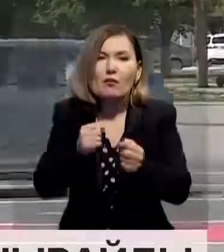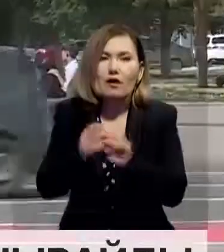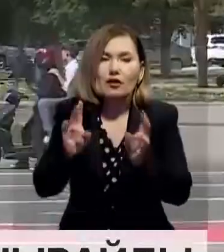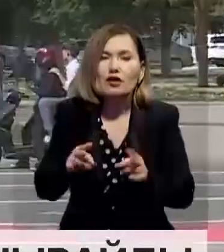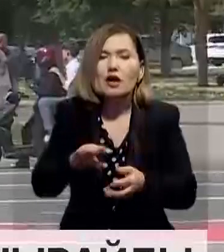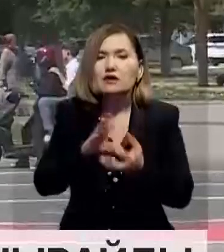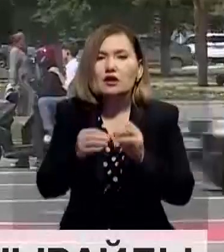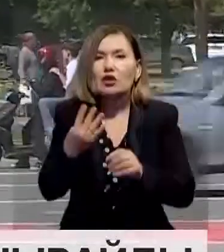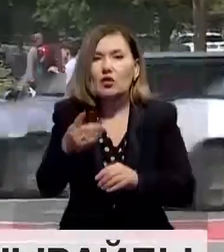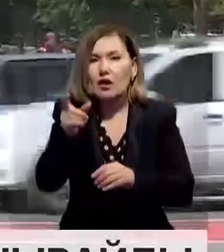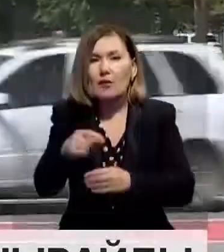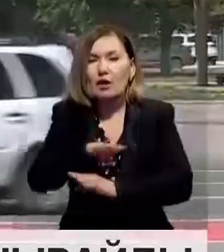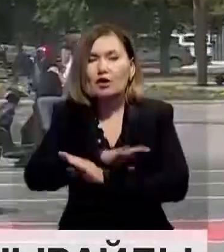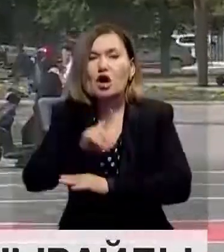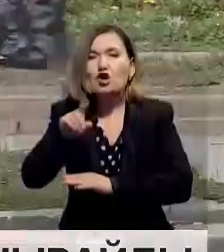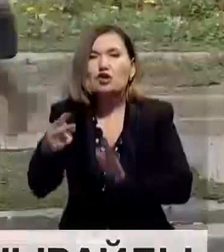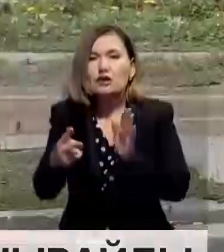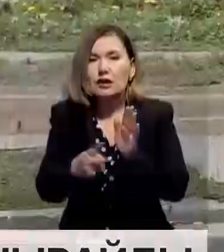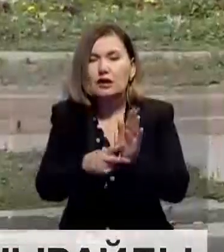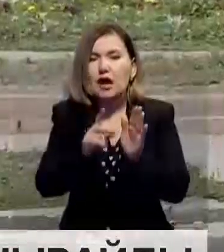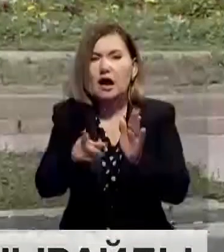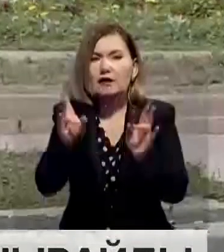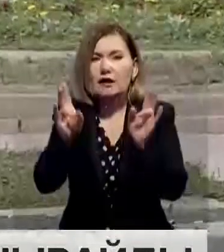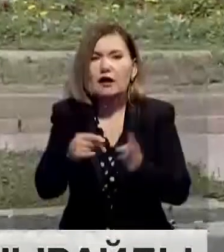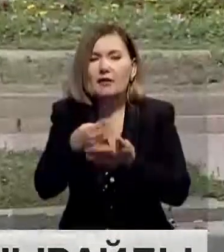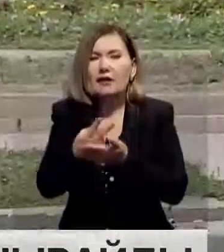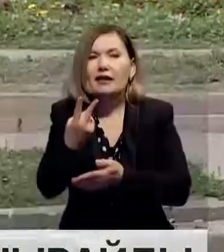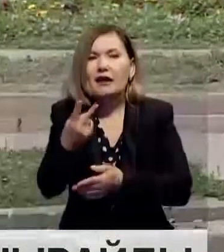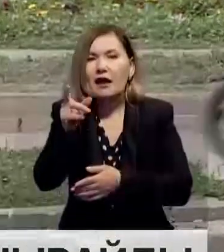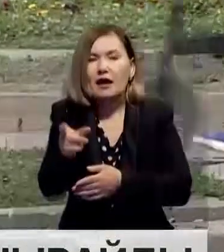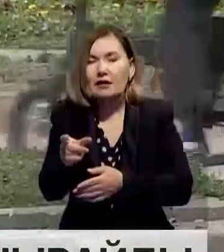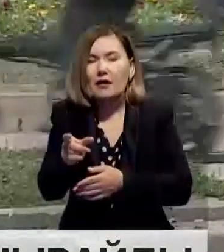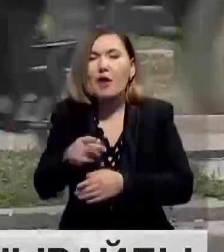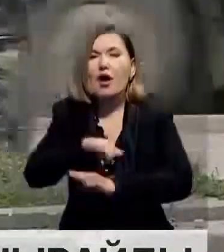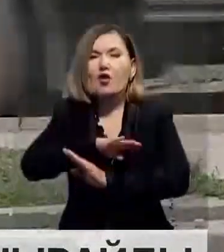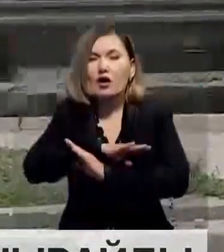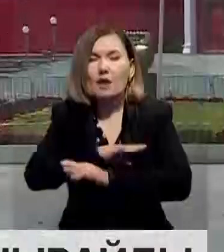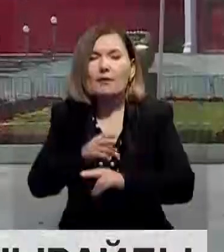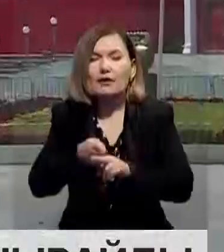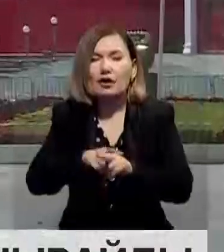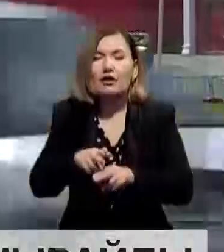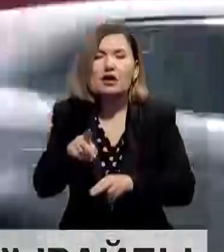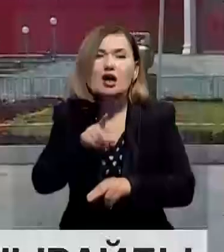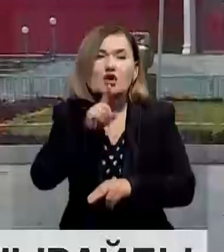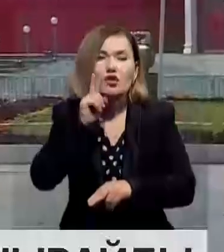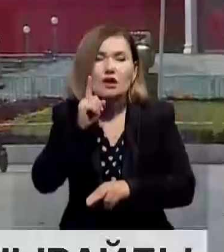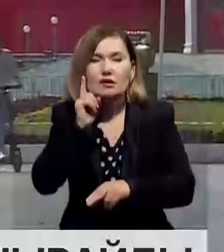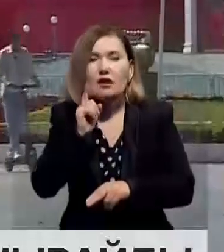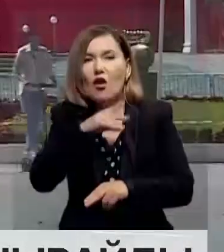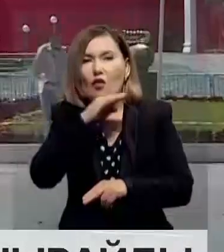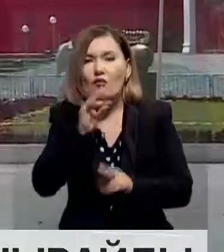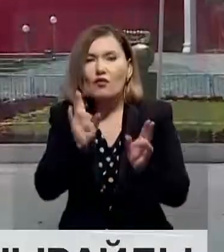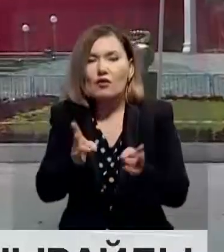адам опат болып, 107-сі дене жарақатын алды. Екеуі көз жұмды. Тәртіп сақшылары көбіне жастар зардап шегеді дейді.